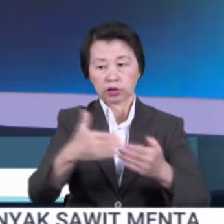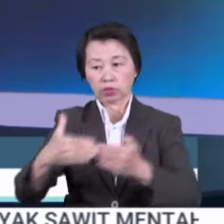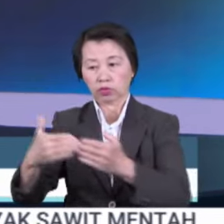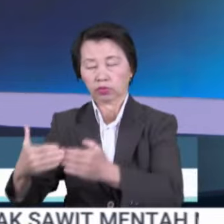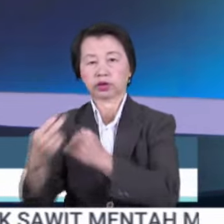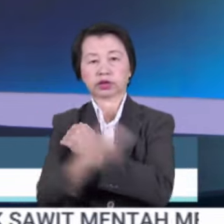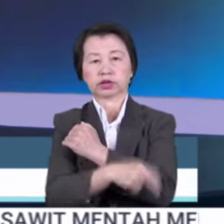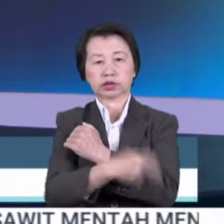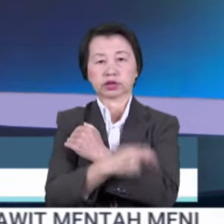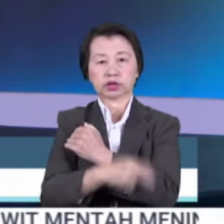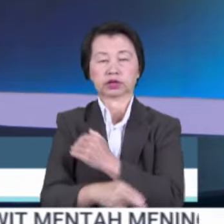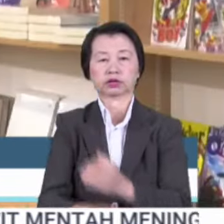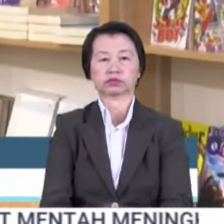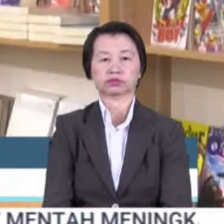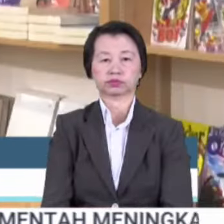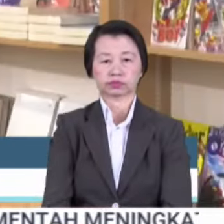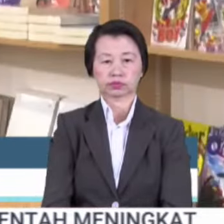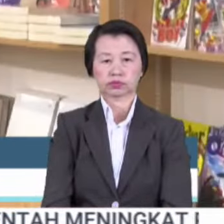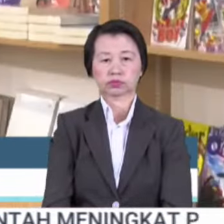negeri-negeri terlibat